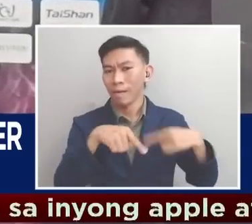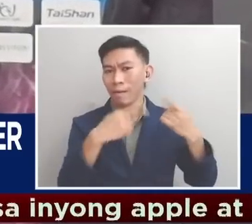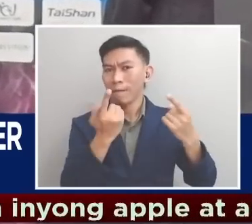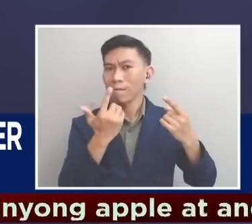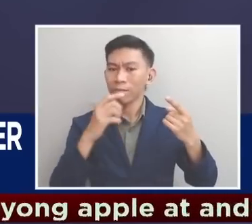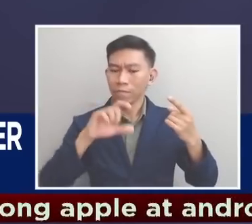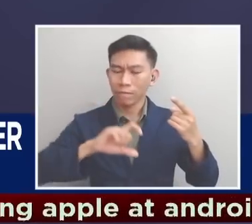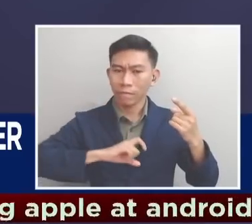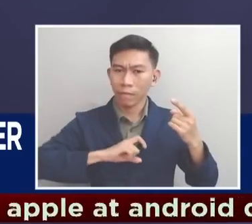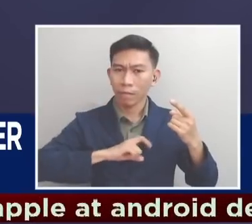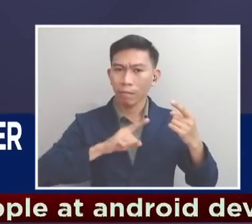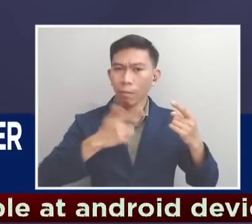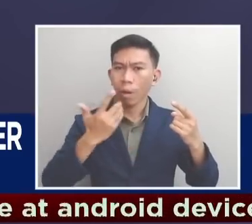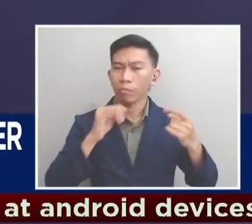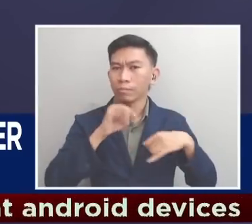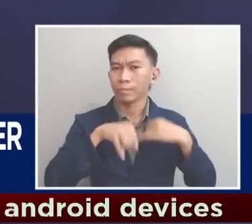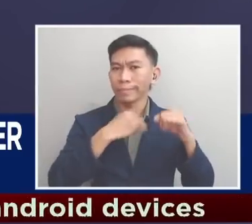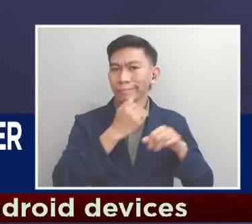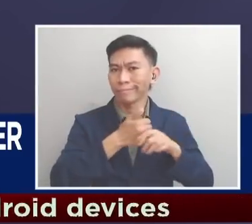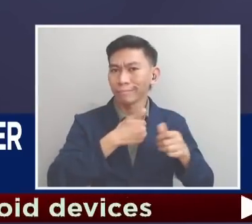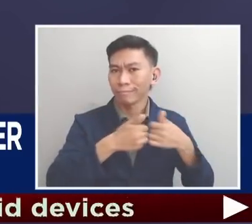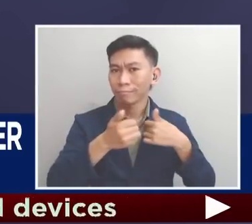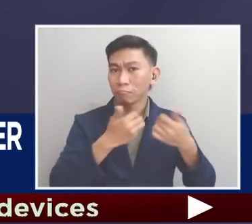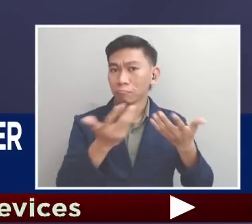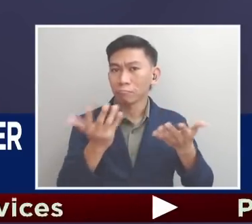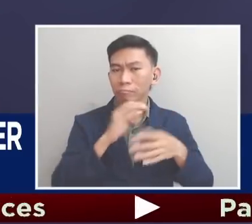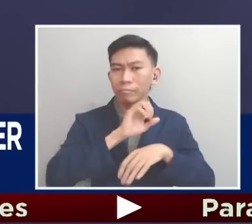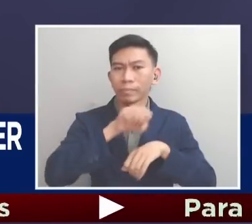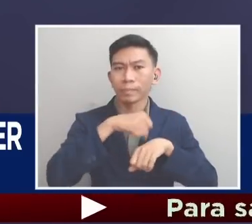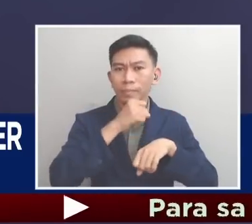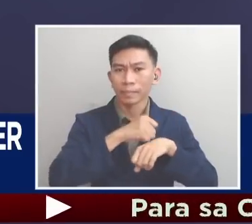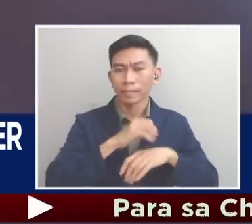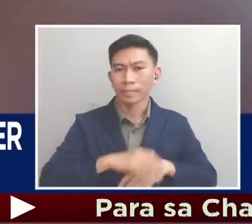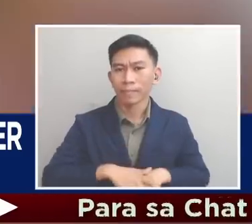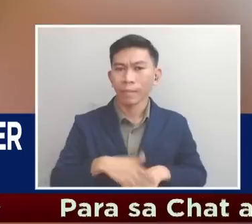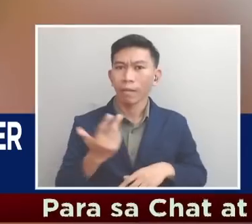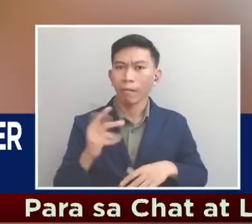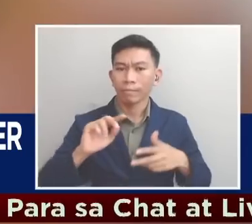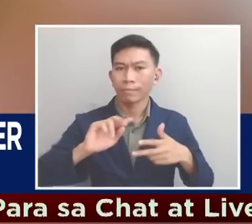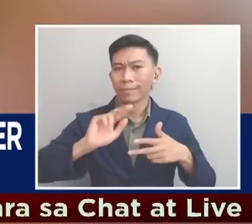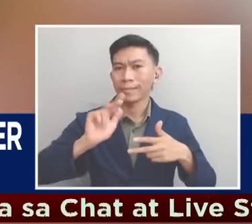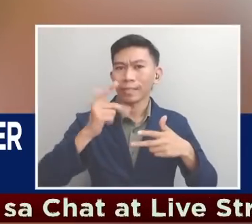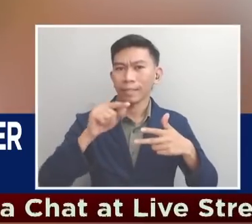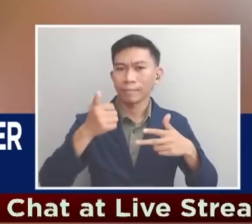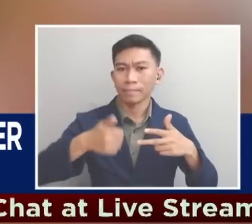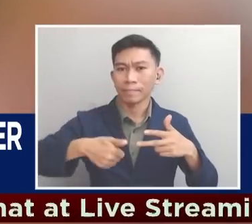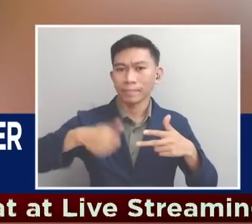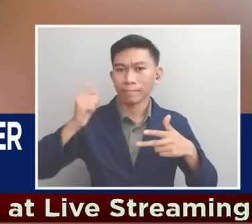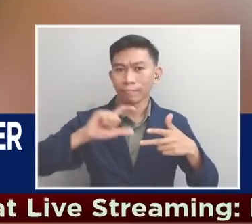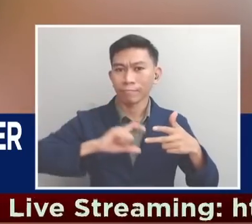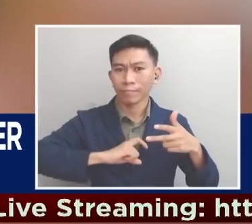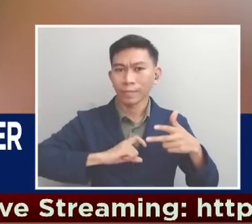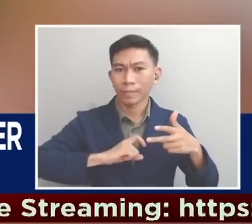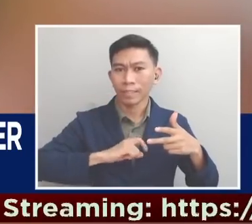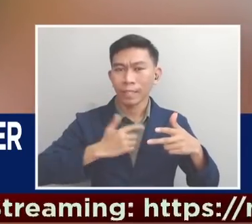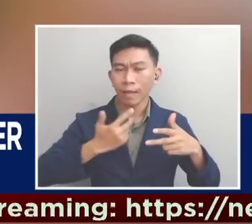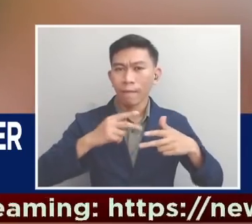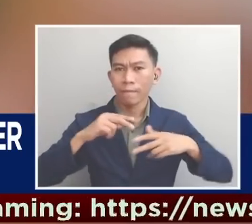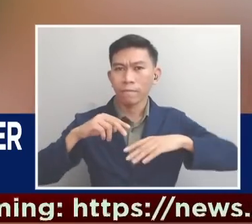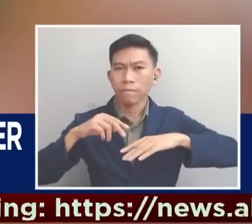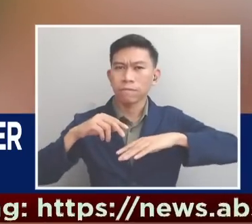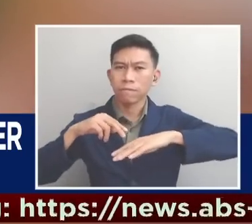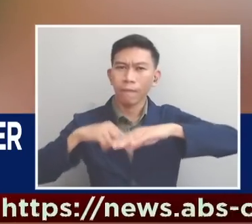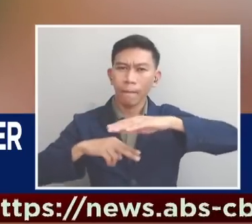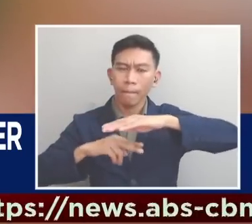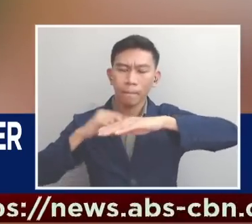major international tournament sa Singapore. Nagtapos sa 2nd pwesto si Eldrew sa vault event ng 2023